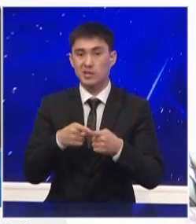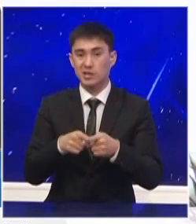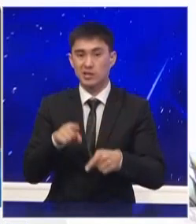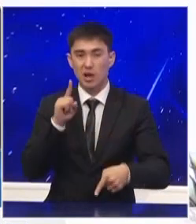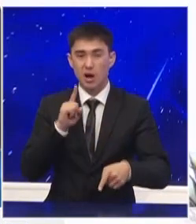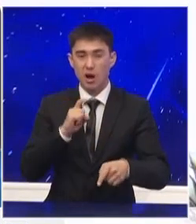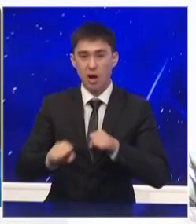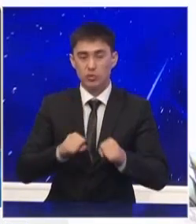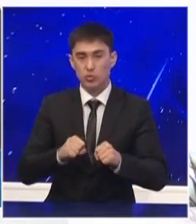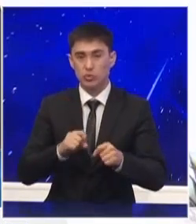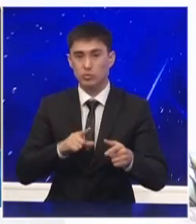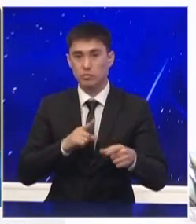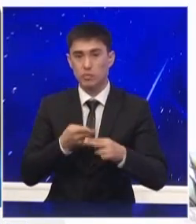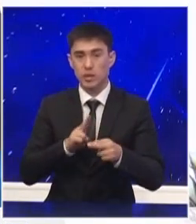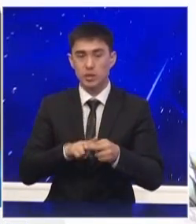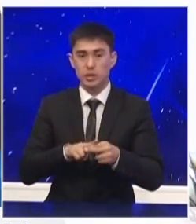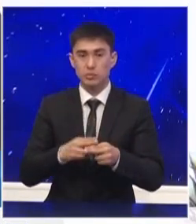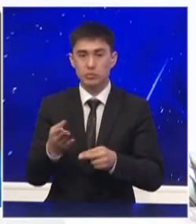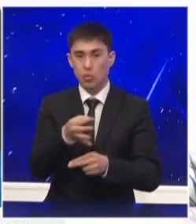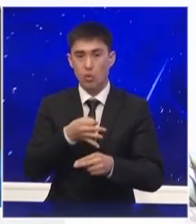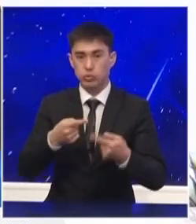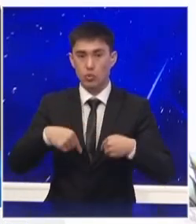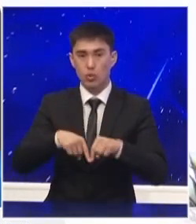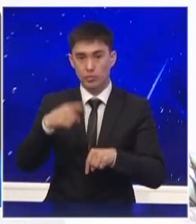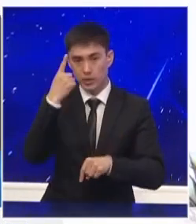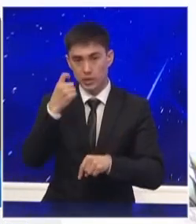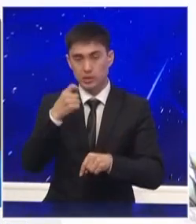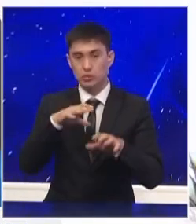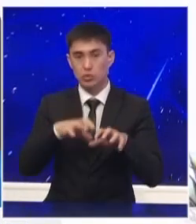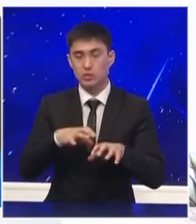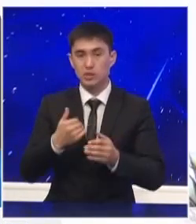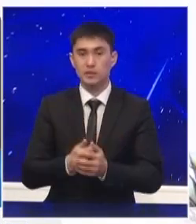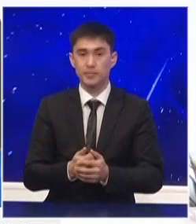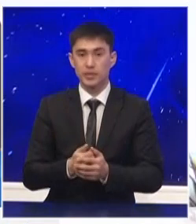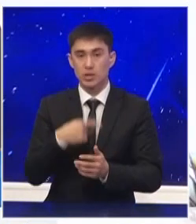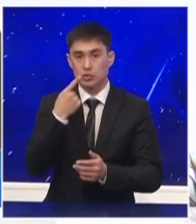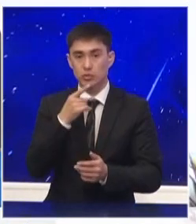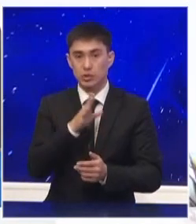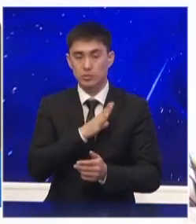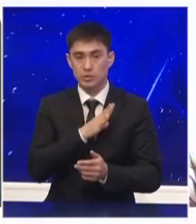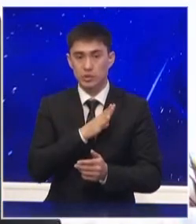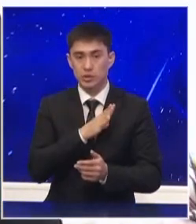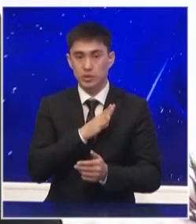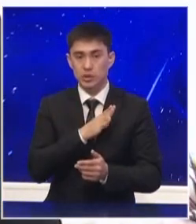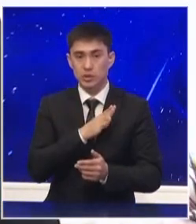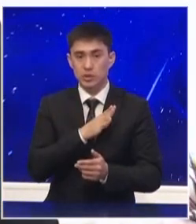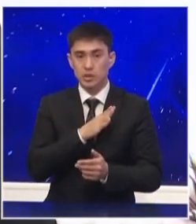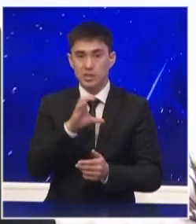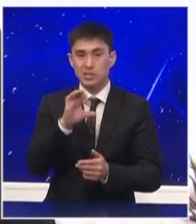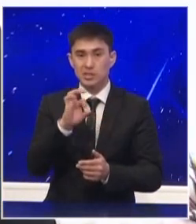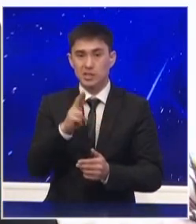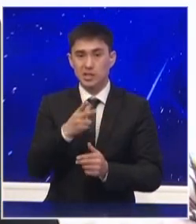жүреді. Соған біз енді жаңағы облыстық қоғамдық кеңес төрағасынан сұрап отырғанымыз жаңағы